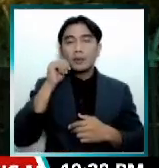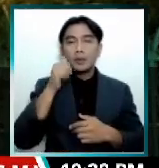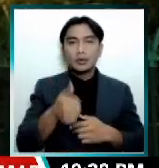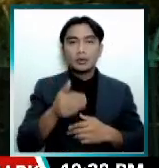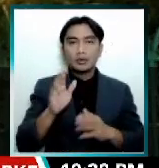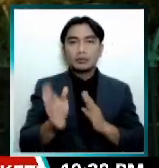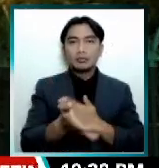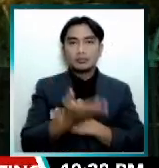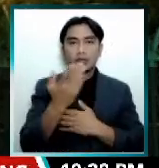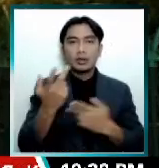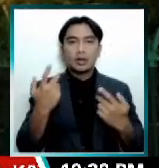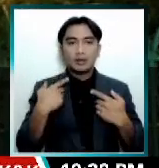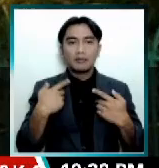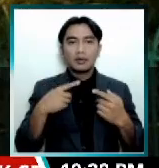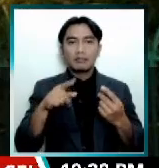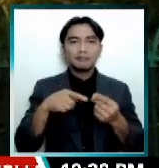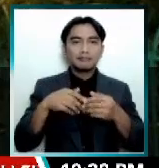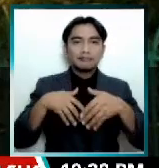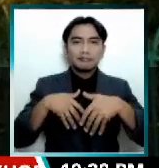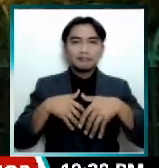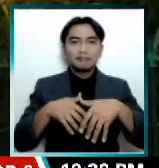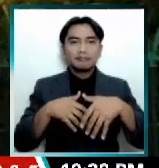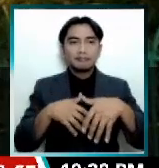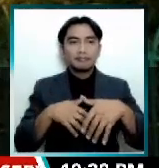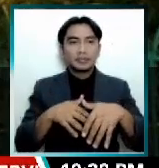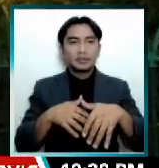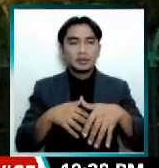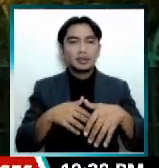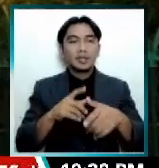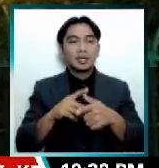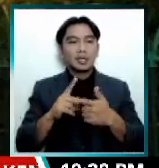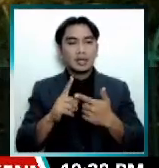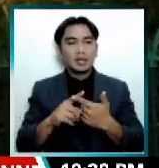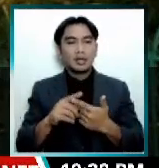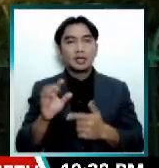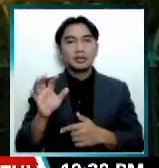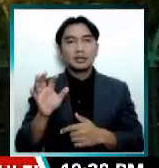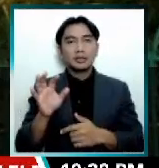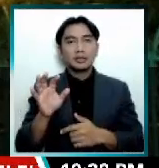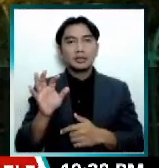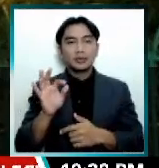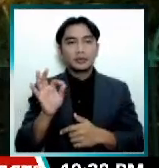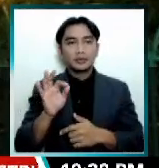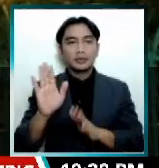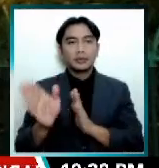ang fluvial procession at sa pagkalas 9 ng umaga, gagawin din ang first